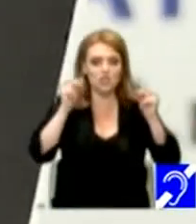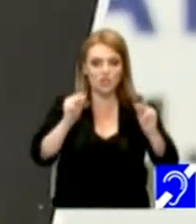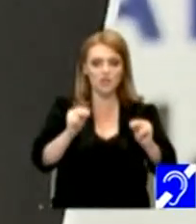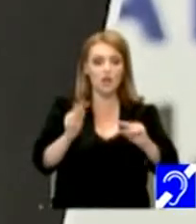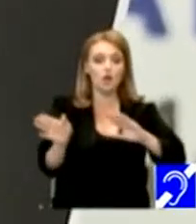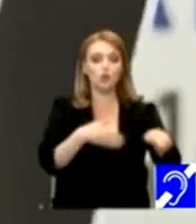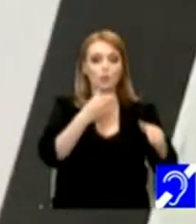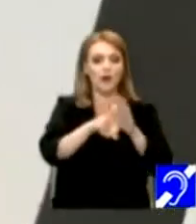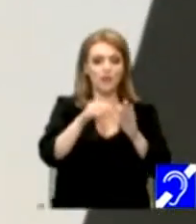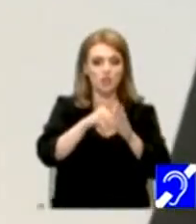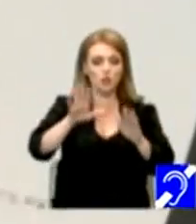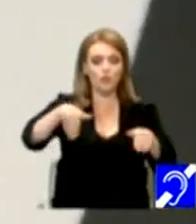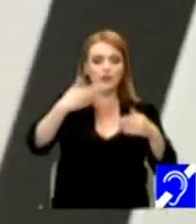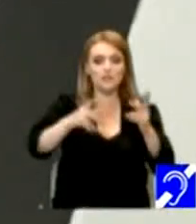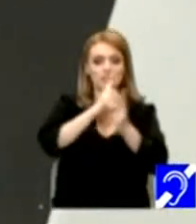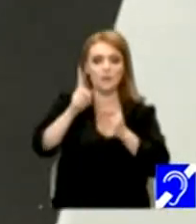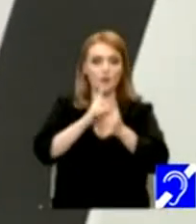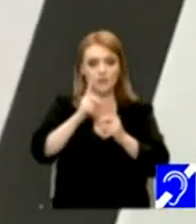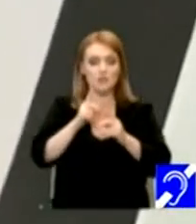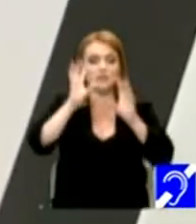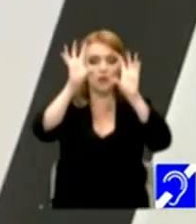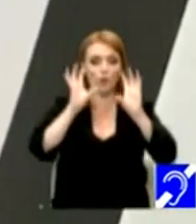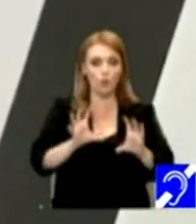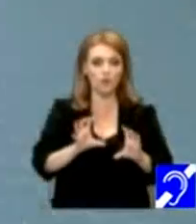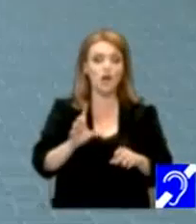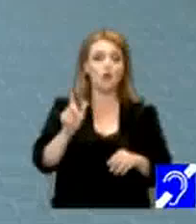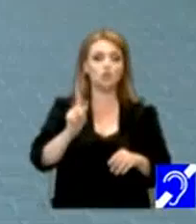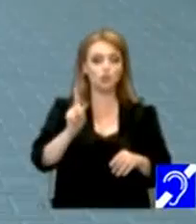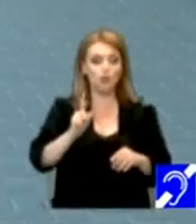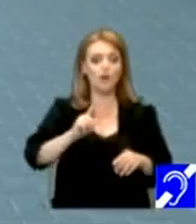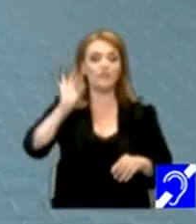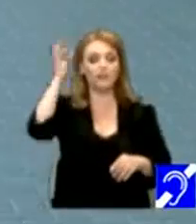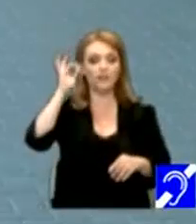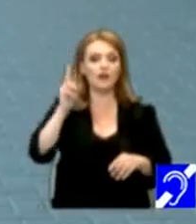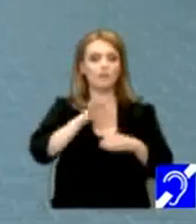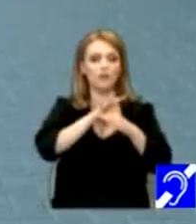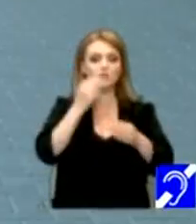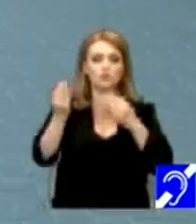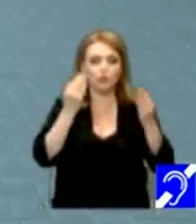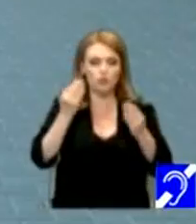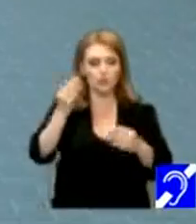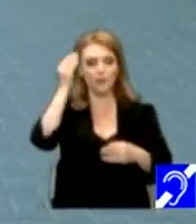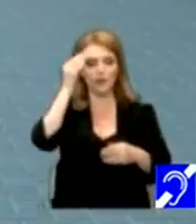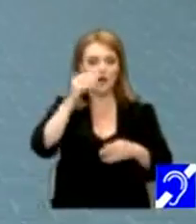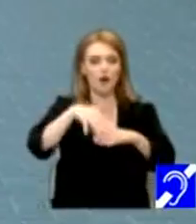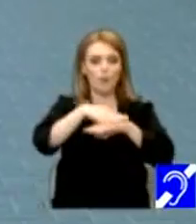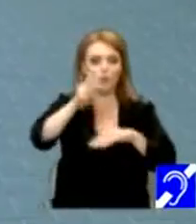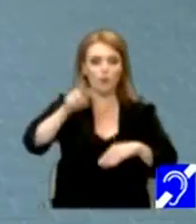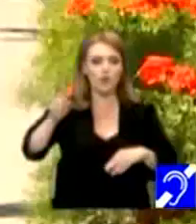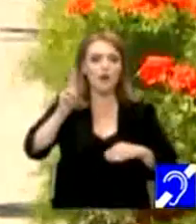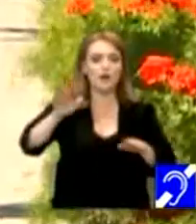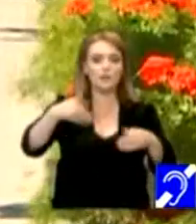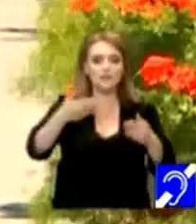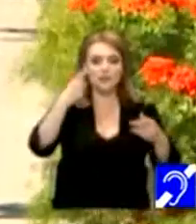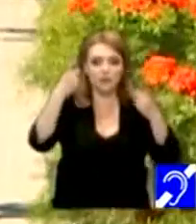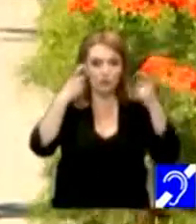alegeri, Renato Usatăi își propune să modifice legislația astfel încât companiile de sondare a opiniei publice care au